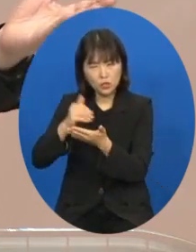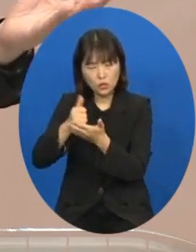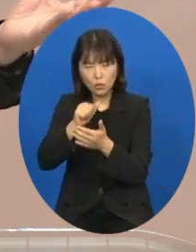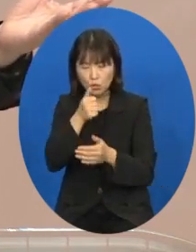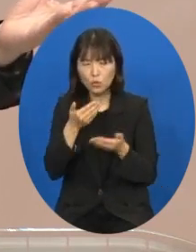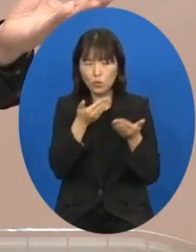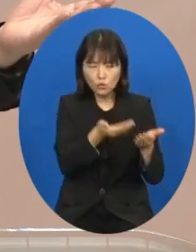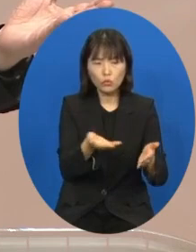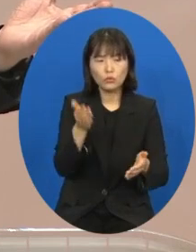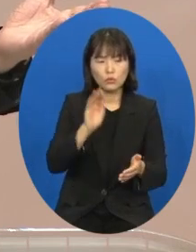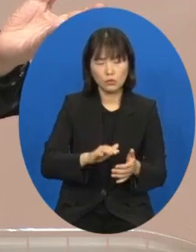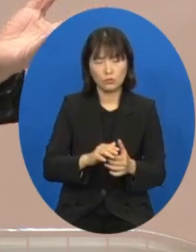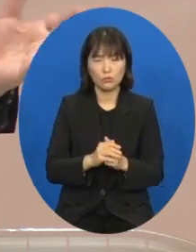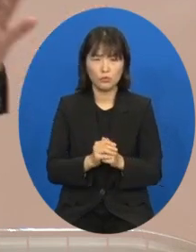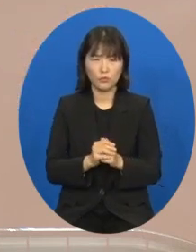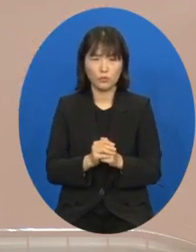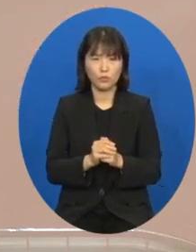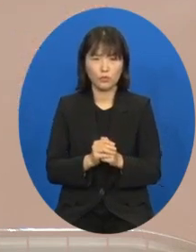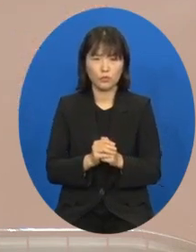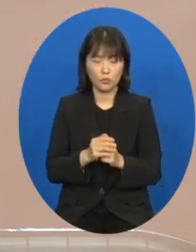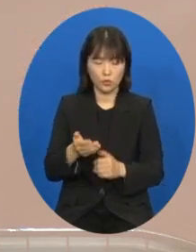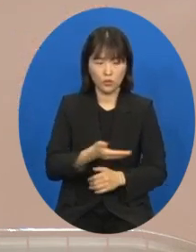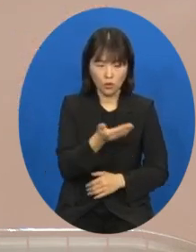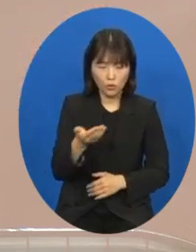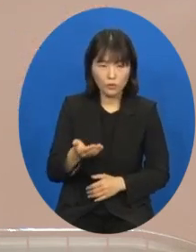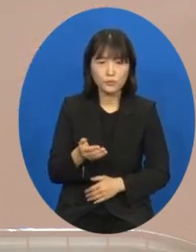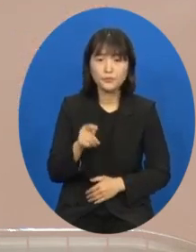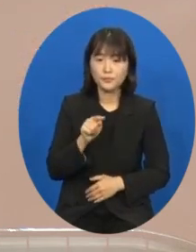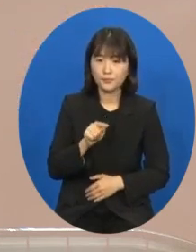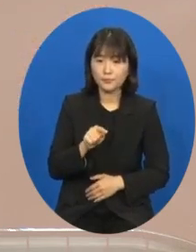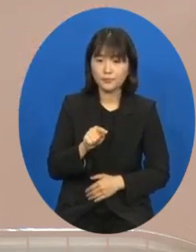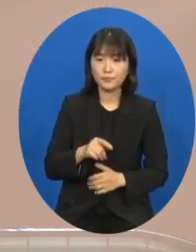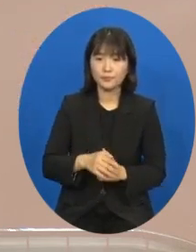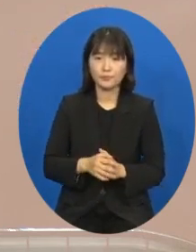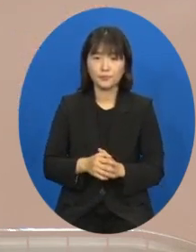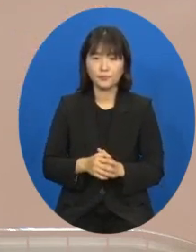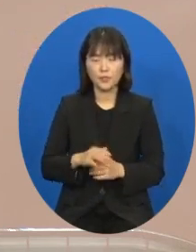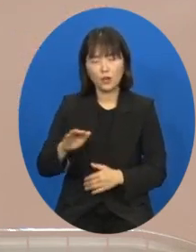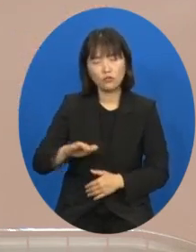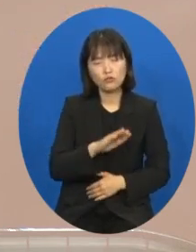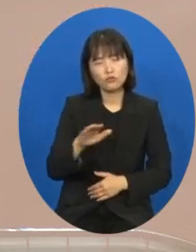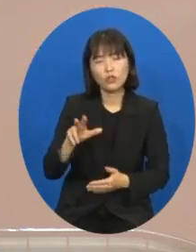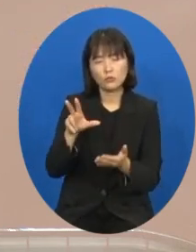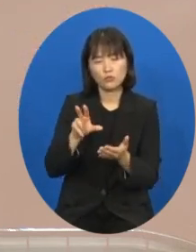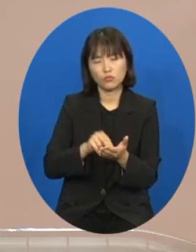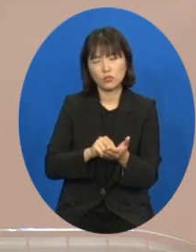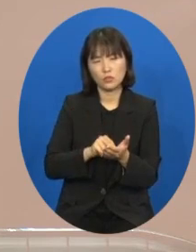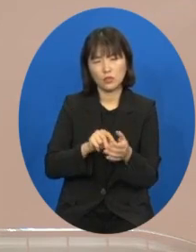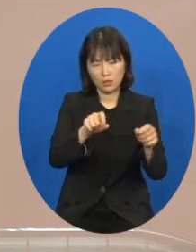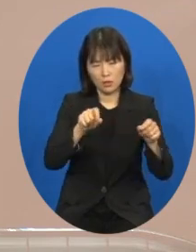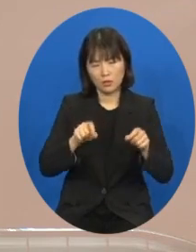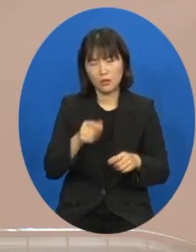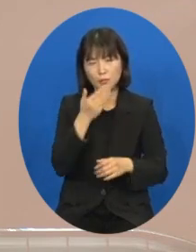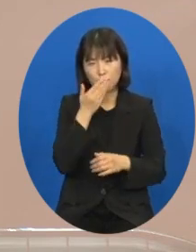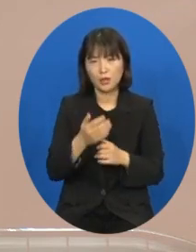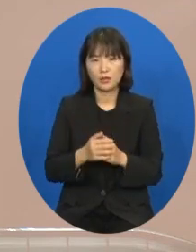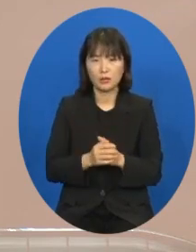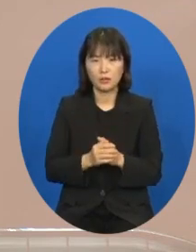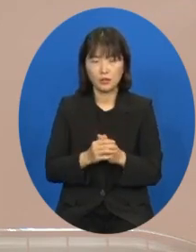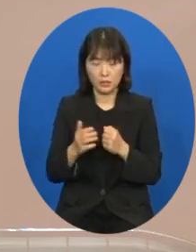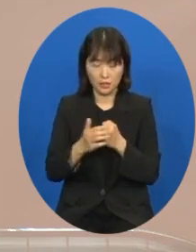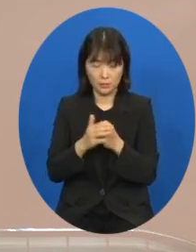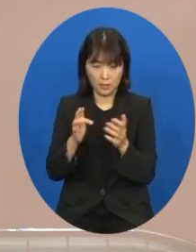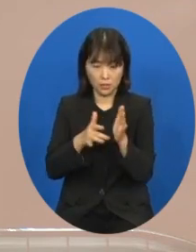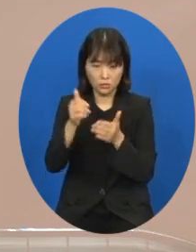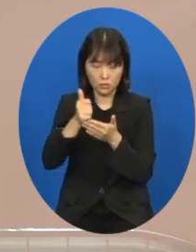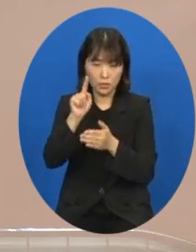소개를 해줬는데도 여러분 이것이 그대로 우리 문제가 될 수 있습니다. 그래서 예수님